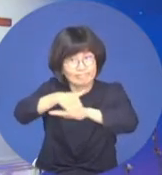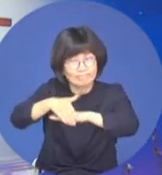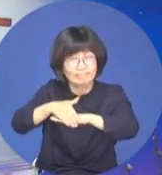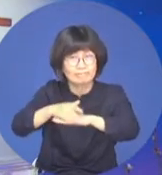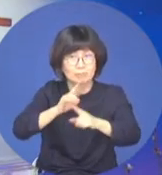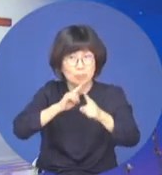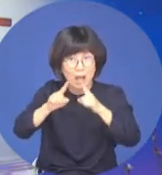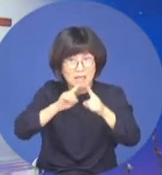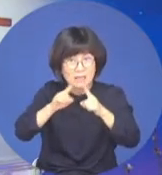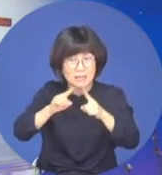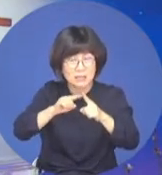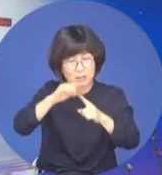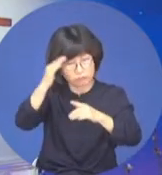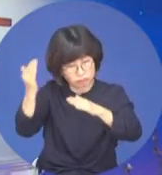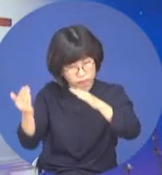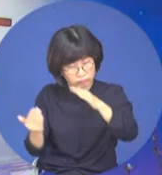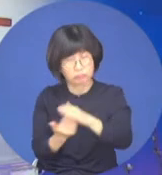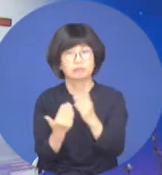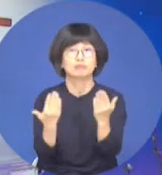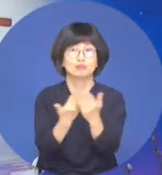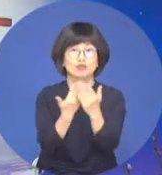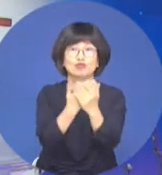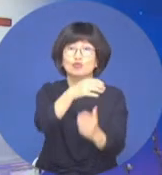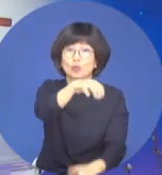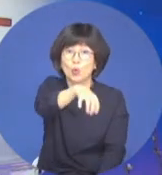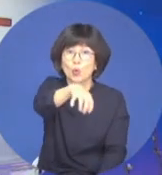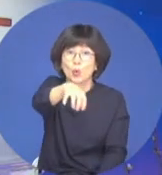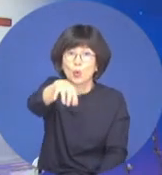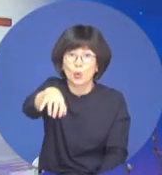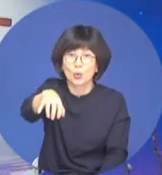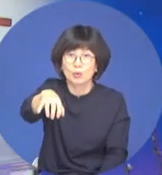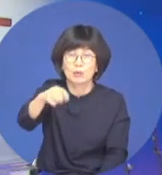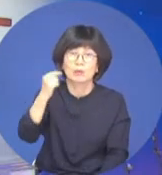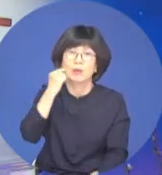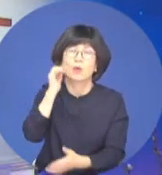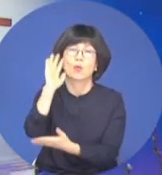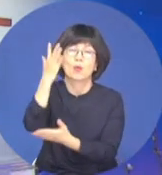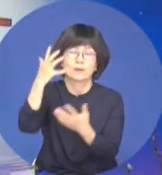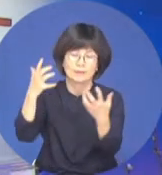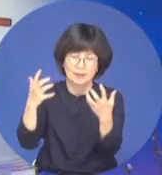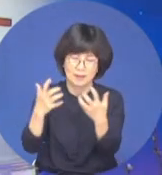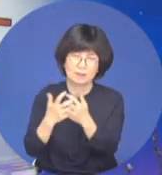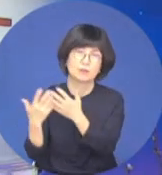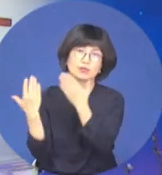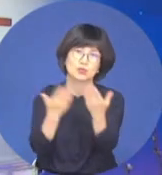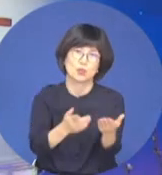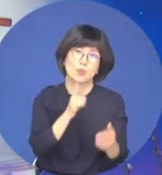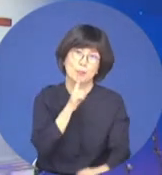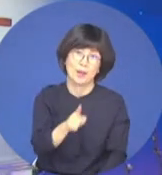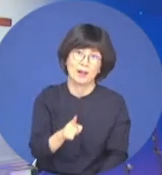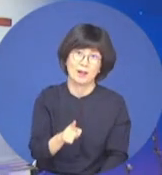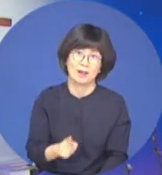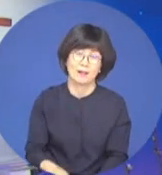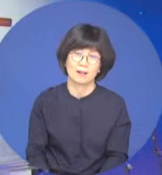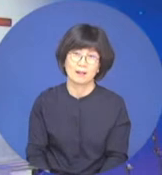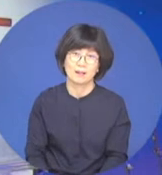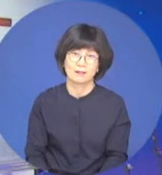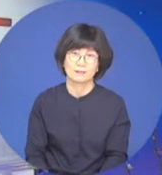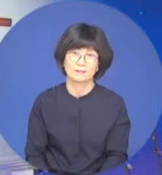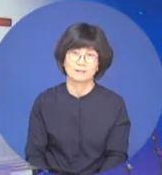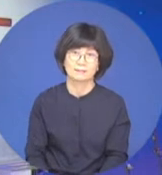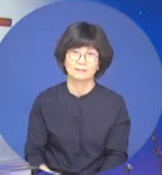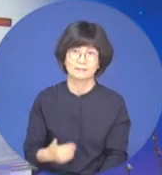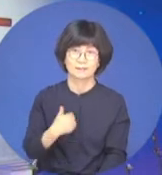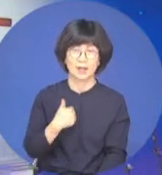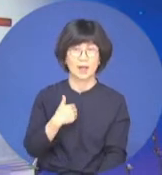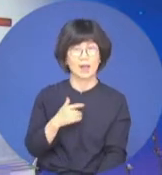말씀이 이루어지는 부흥이 있는 곳에서 영광이 가득 차게 하겠다는 거예요. 그래서 여러분, 내가